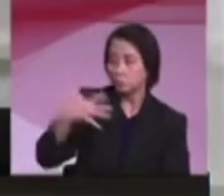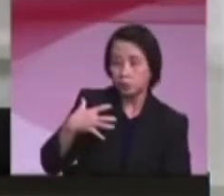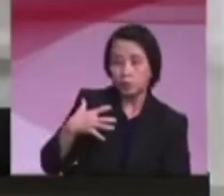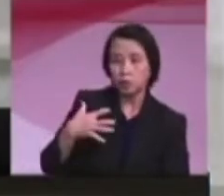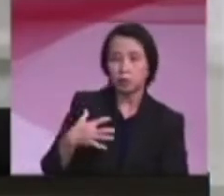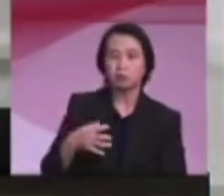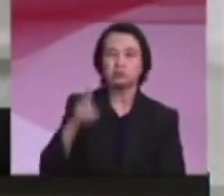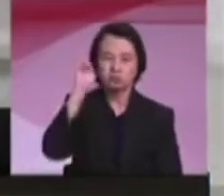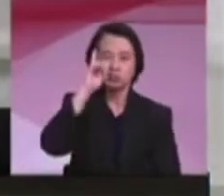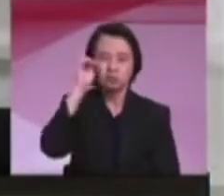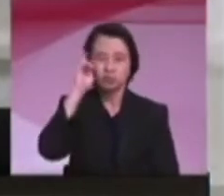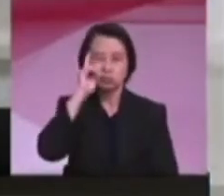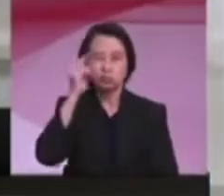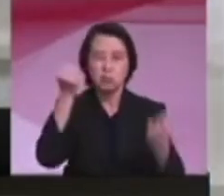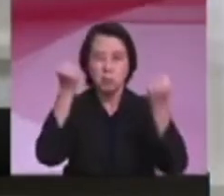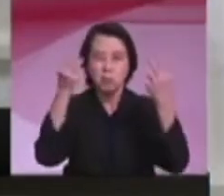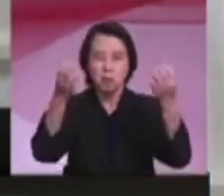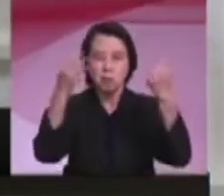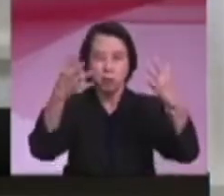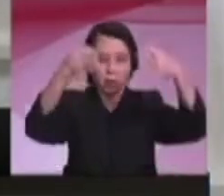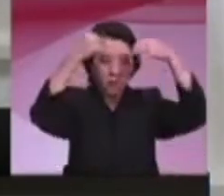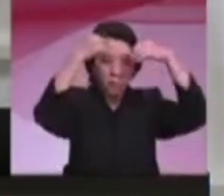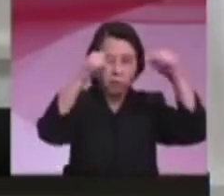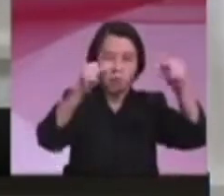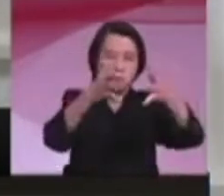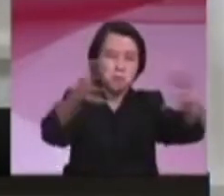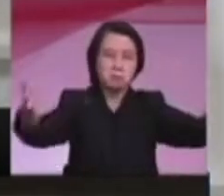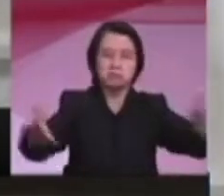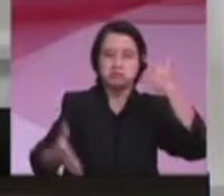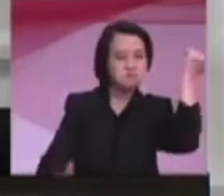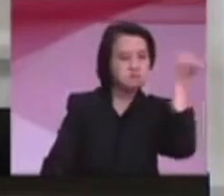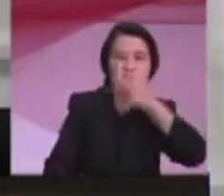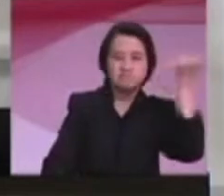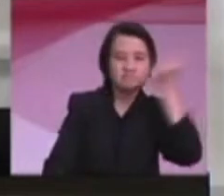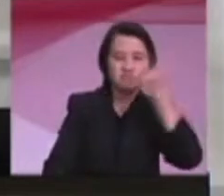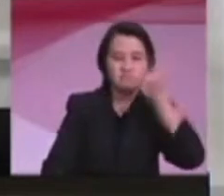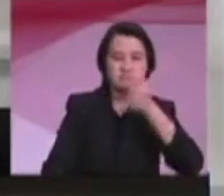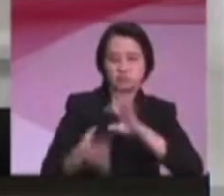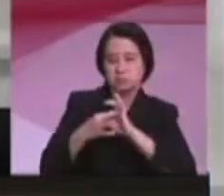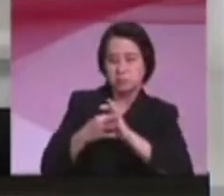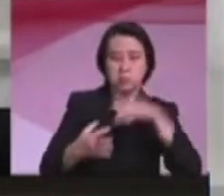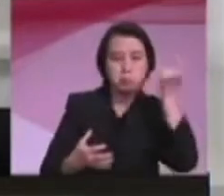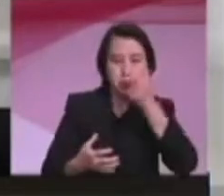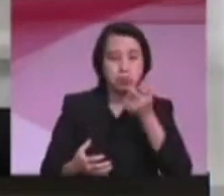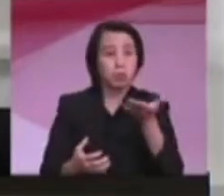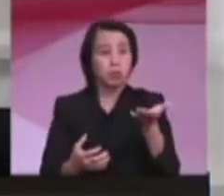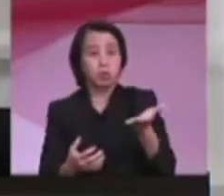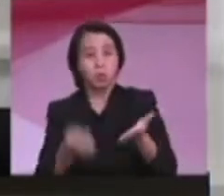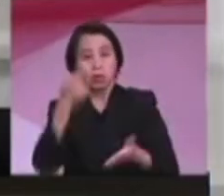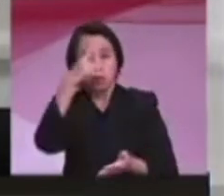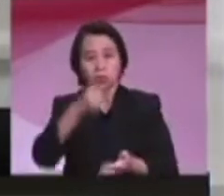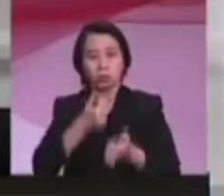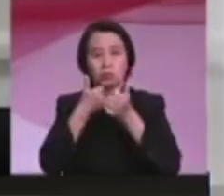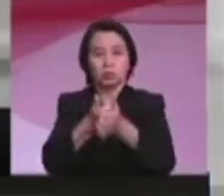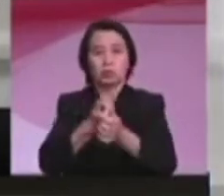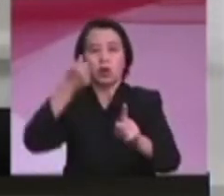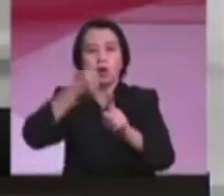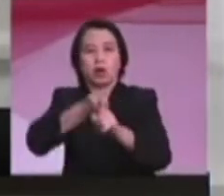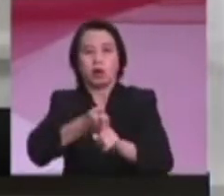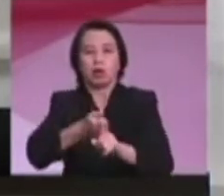masih terdapat ramai majikan yang enggan memberikan kerjasama untuk mematuhi arahan